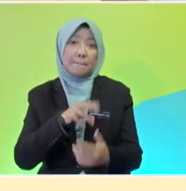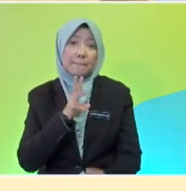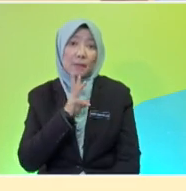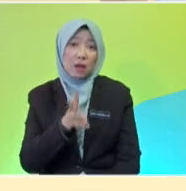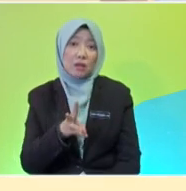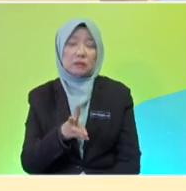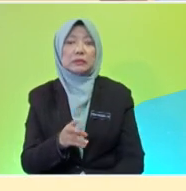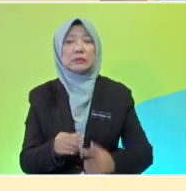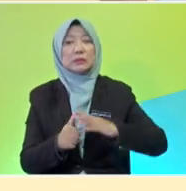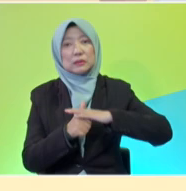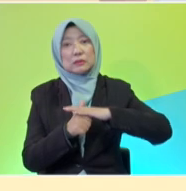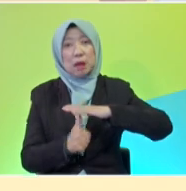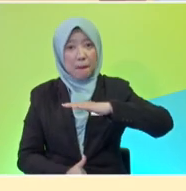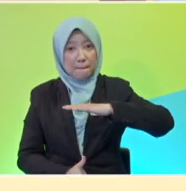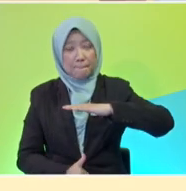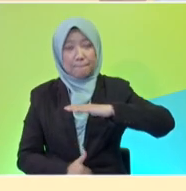Ya